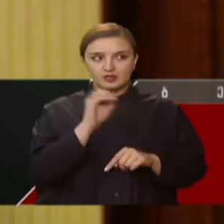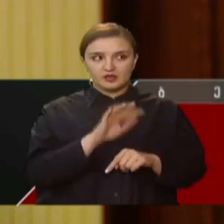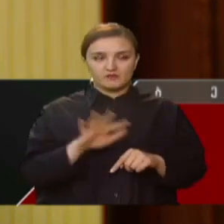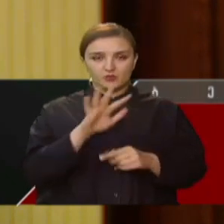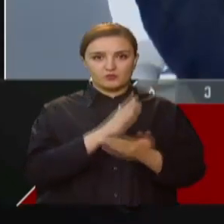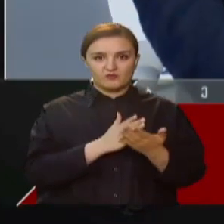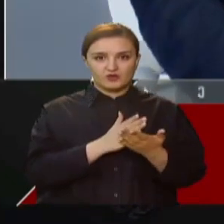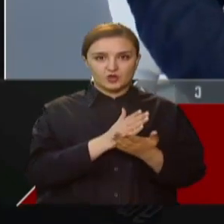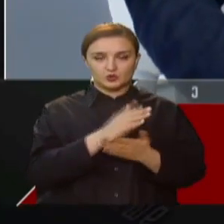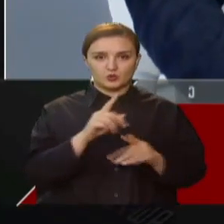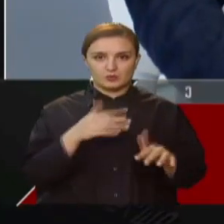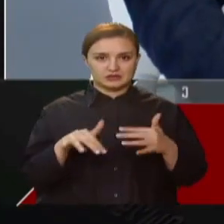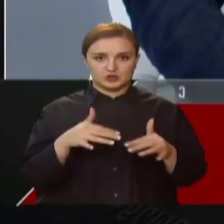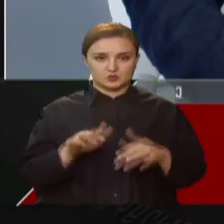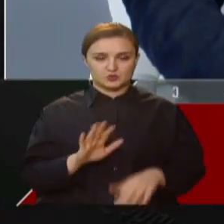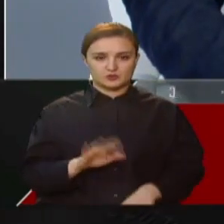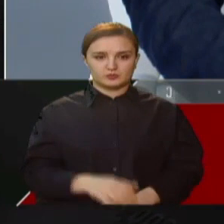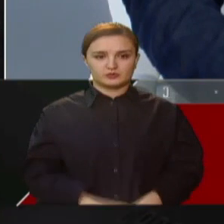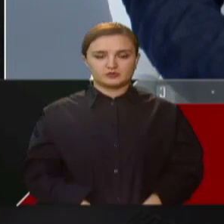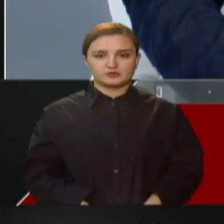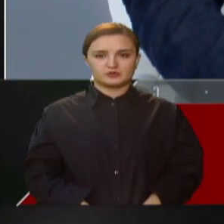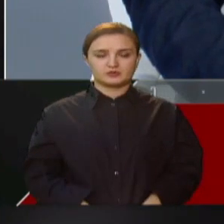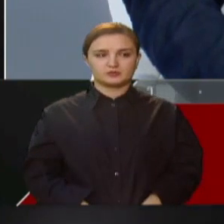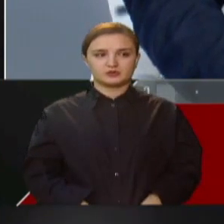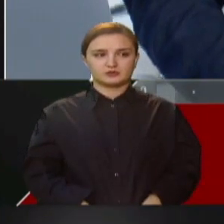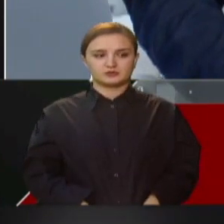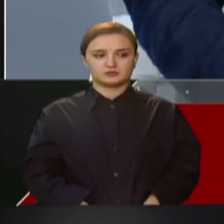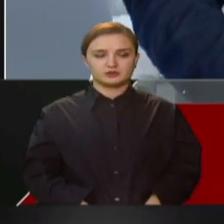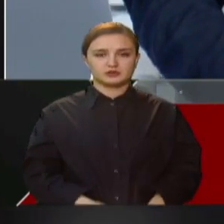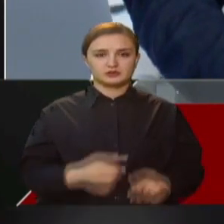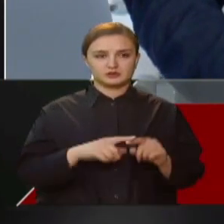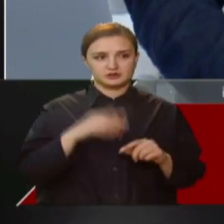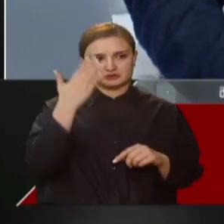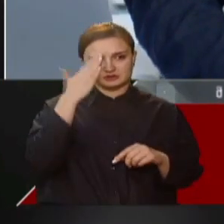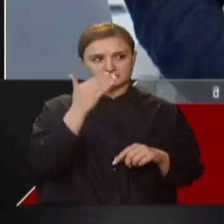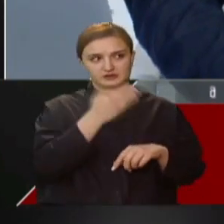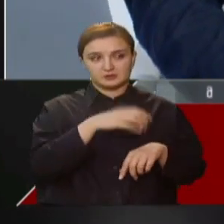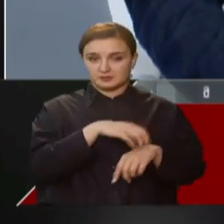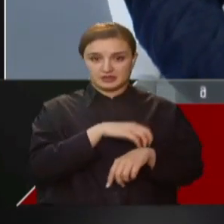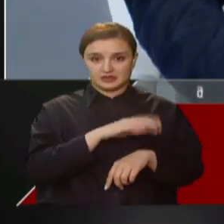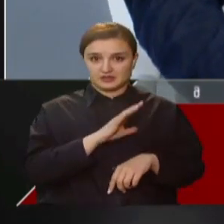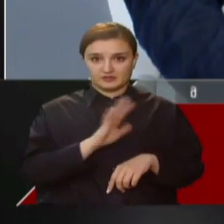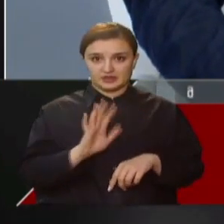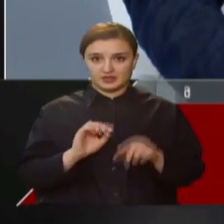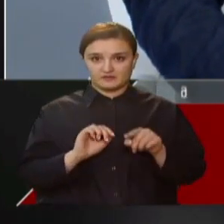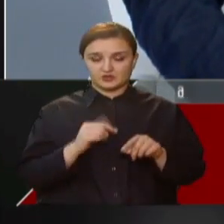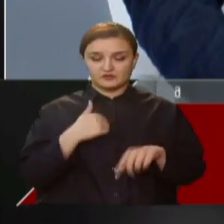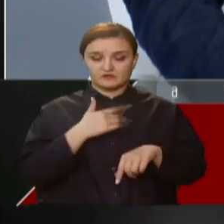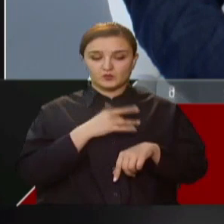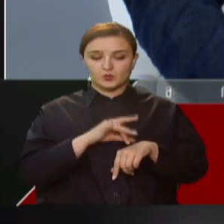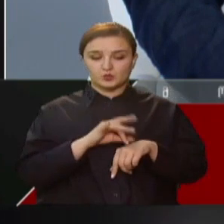ვექტორი არ დასუსტებულიყო, რომ მაშინ არ ვიყავით სხვისი პარტია. Ჩვენ